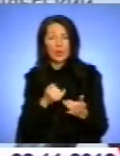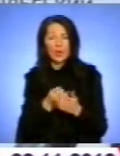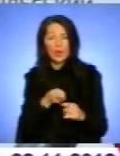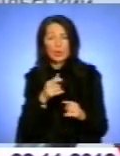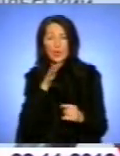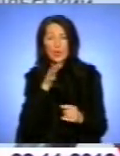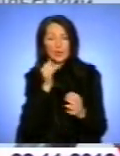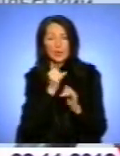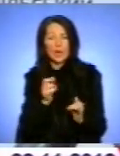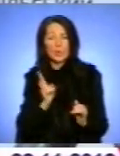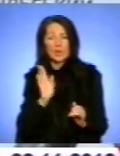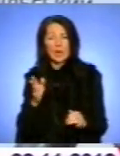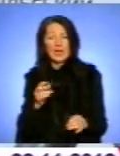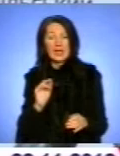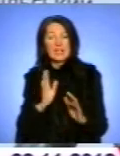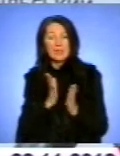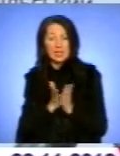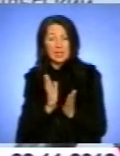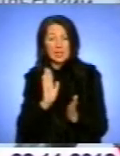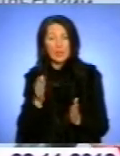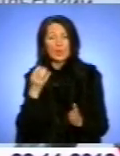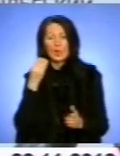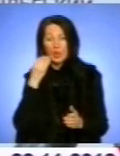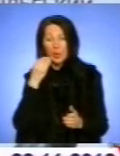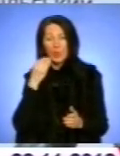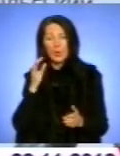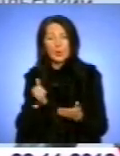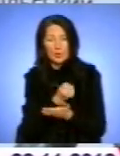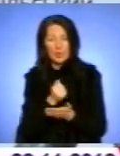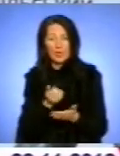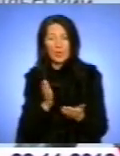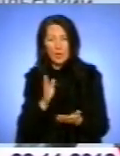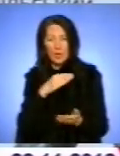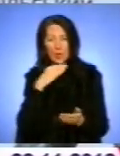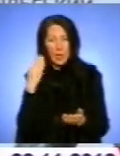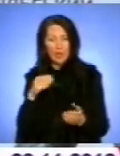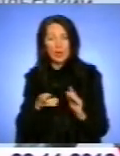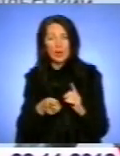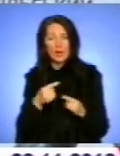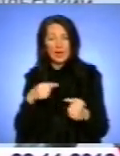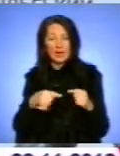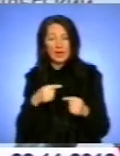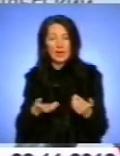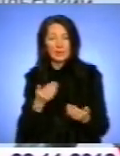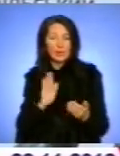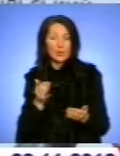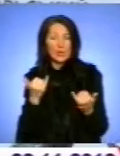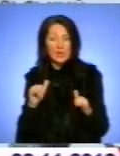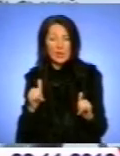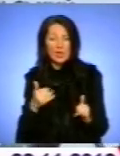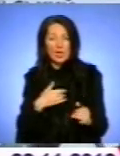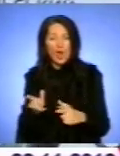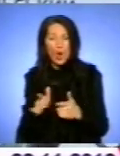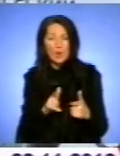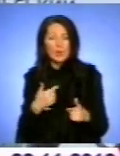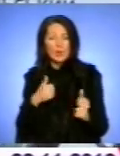далі. Чим книжка стає успішнішою, тим більше йде критики. Може бути диво, бо з цієї книжки вже було багато див, тобто може і не бути такого, але я готова,